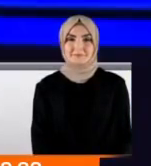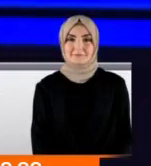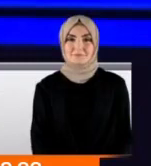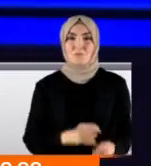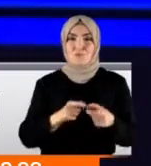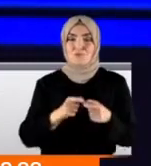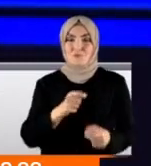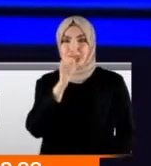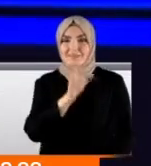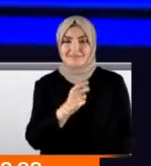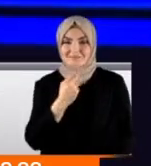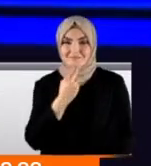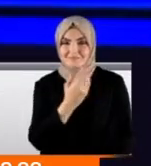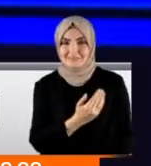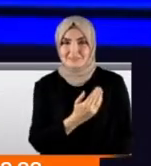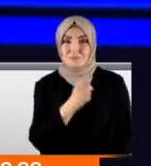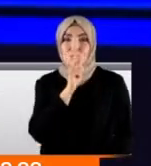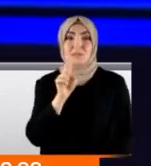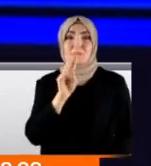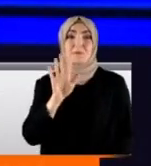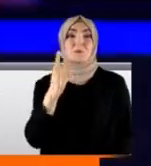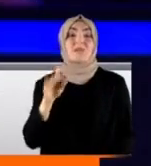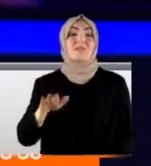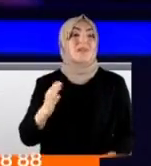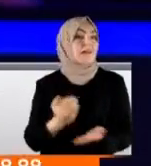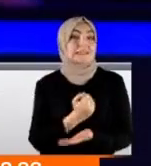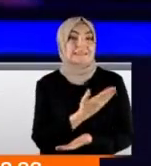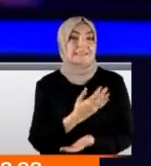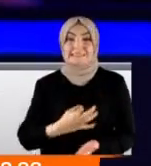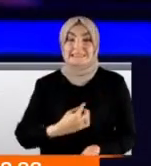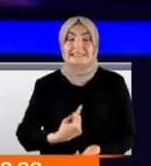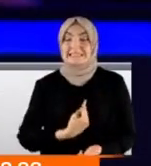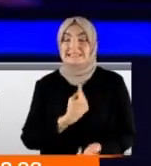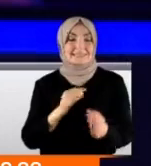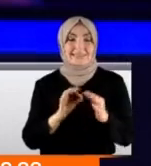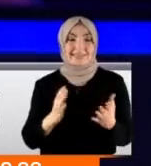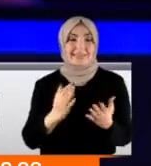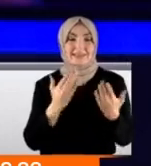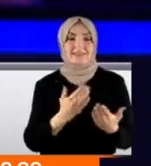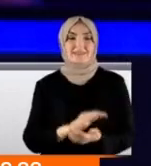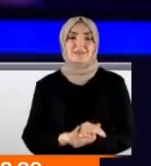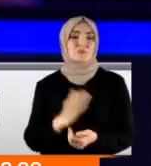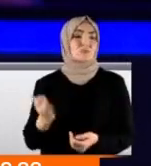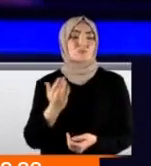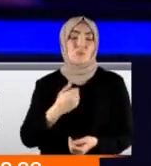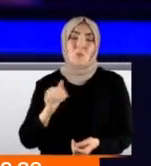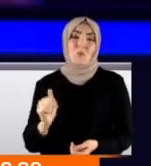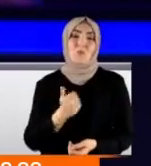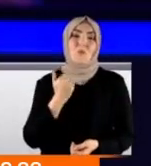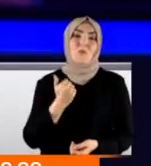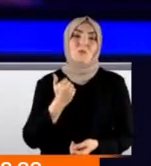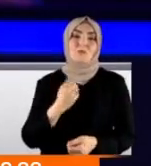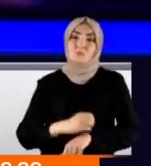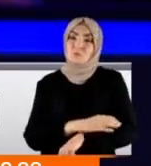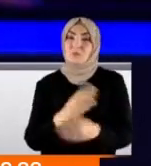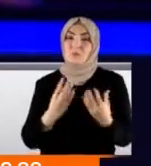Buket, 125 bin lira kazandın. Neler hissediyorsun? Benim için çok, yani manevi anlamda çok çok çok önemli. Bu soruya